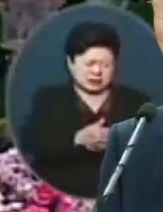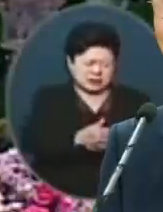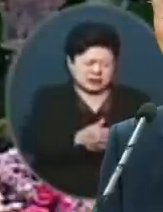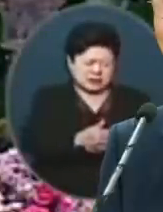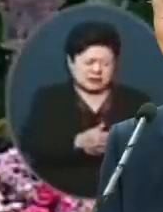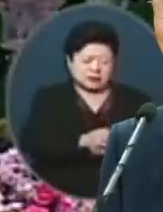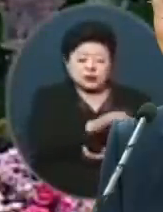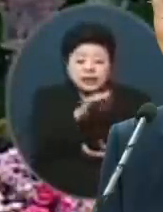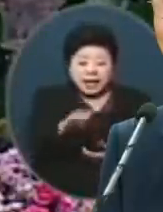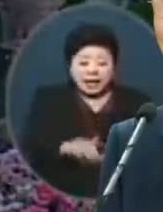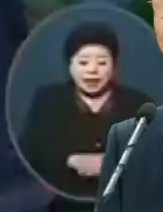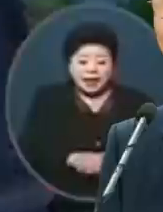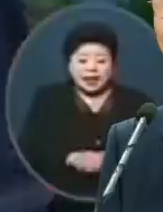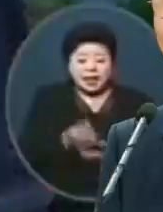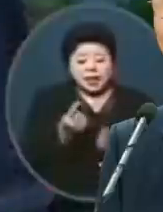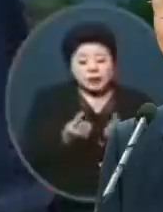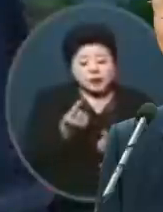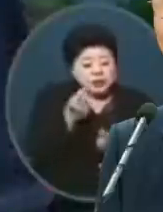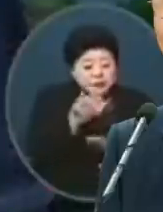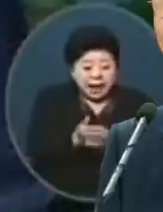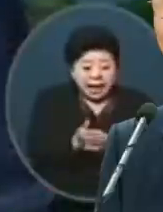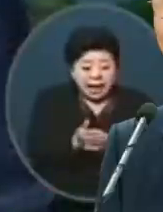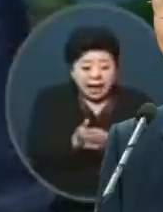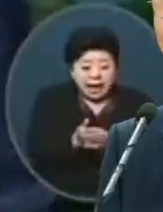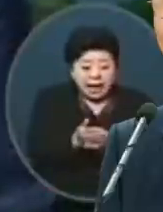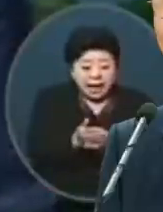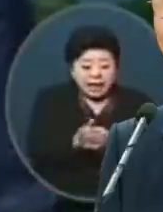우리가 비교하지 말아야 돼요.